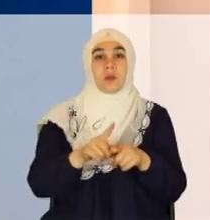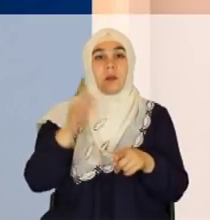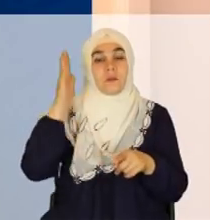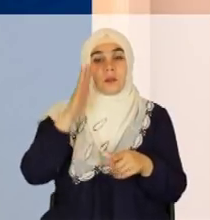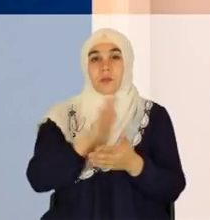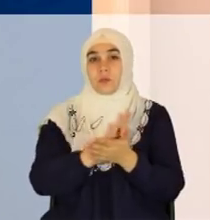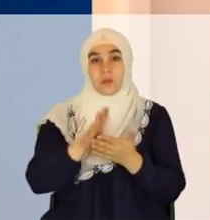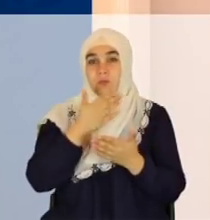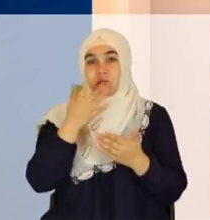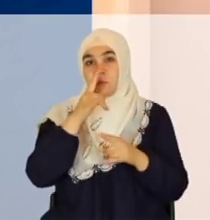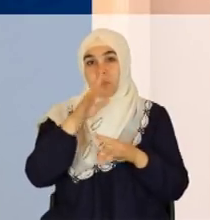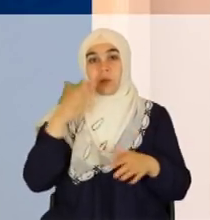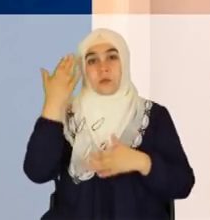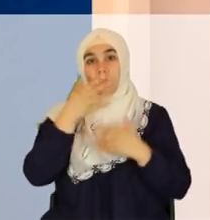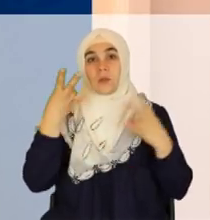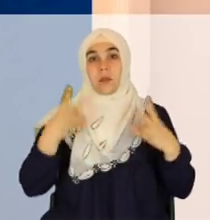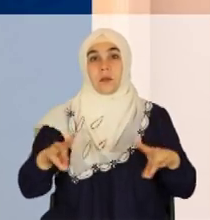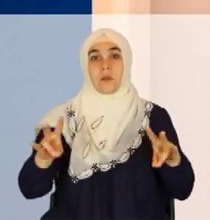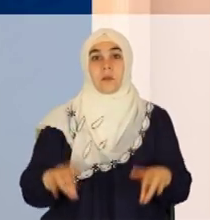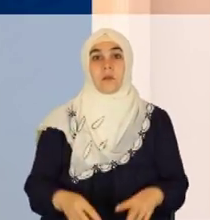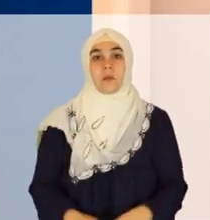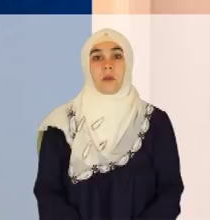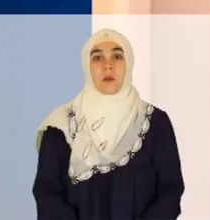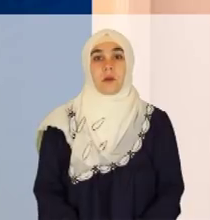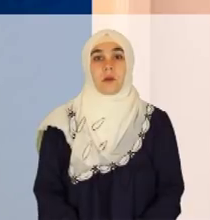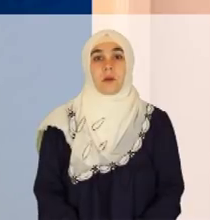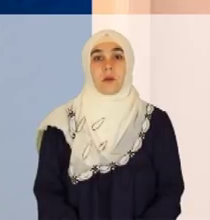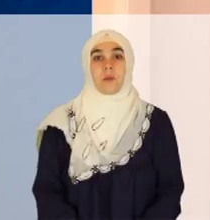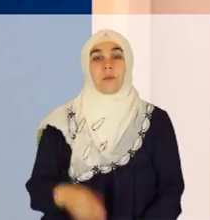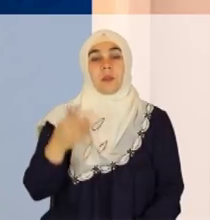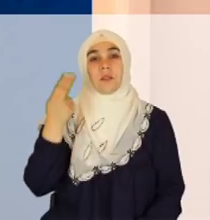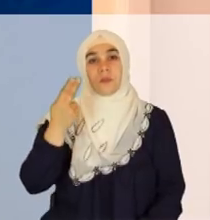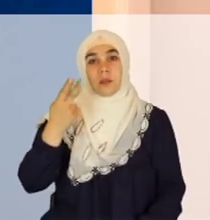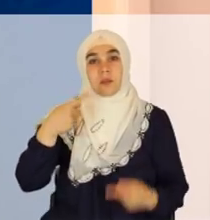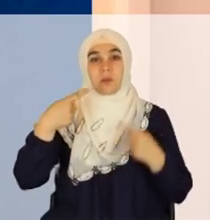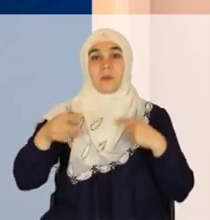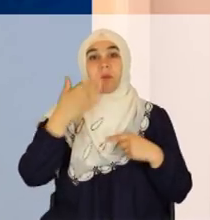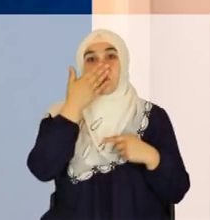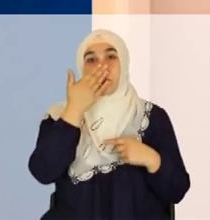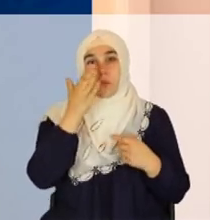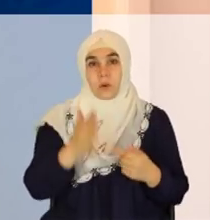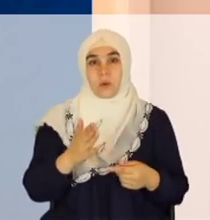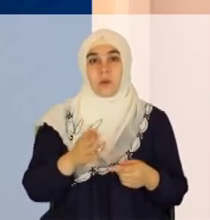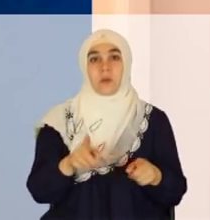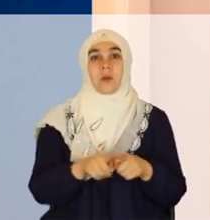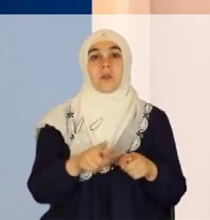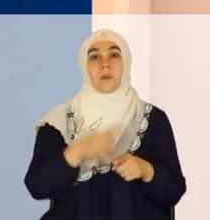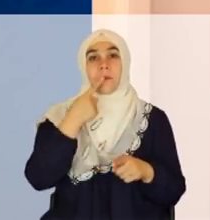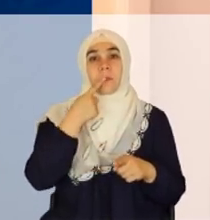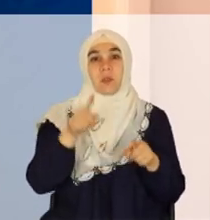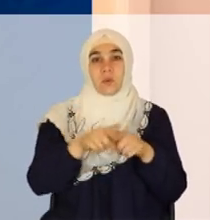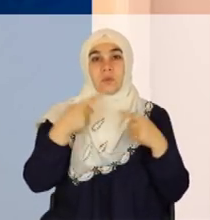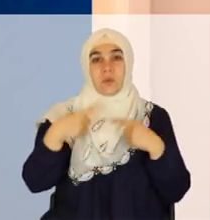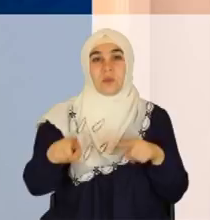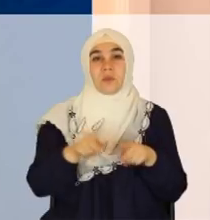etse taharat kılamaydı onlar. Rengi özgürlük kaldı, hidi özgürlük kaldı, tamı